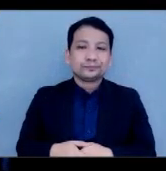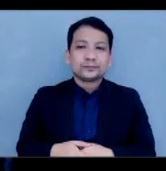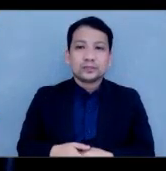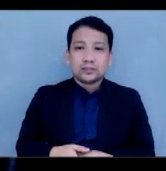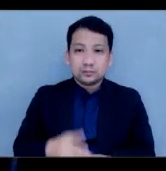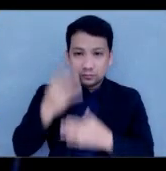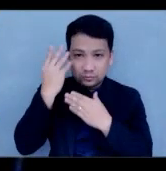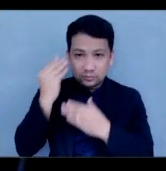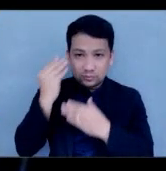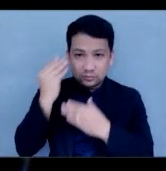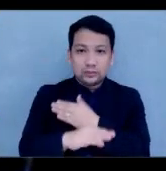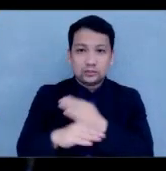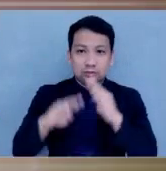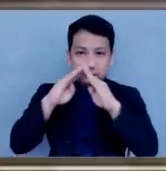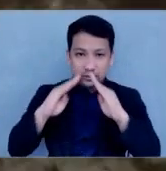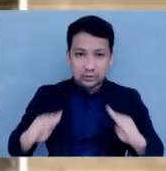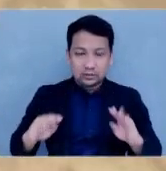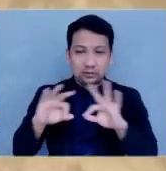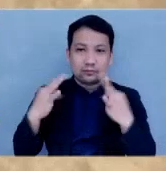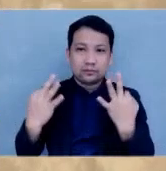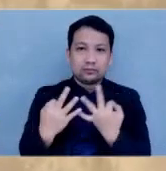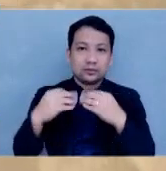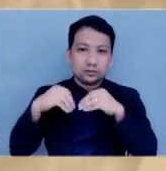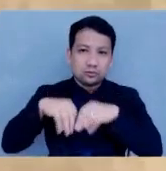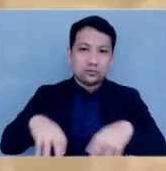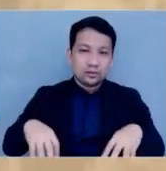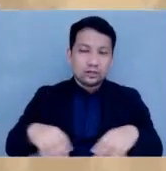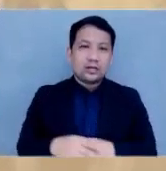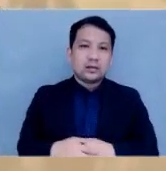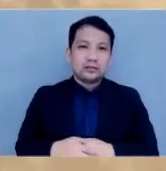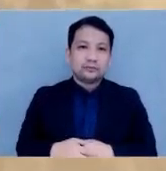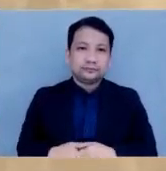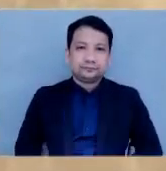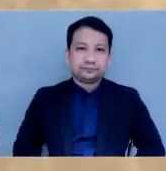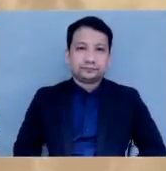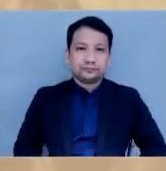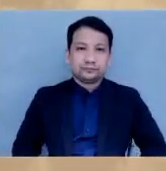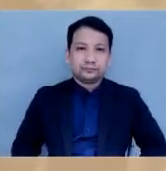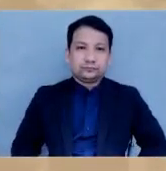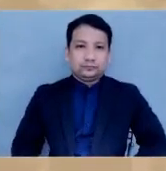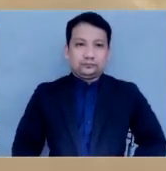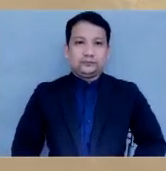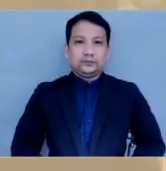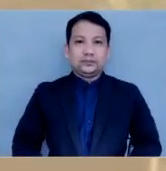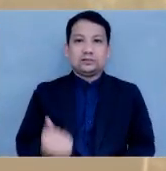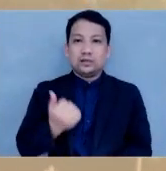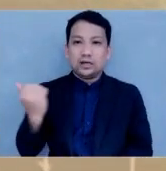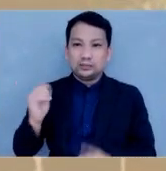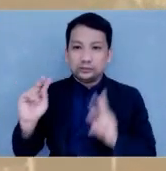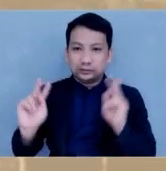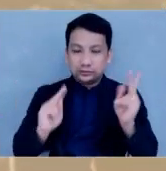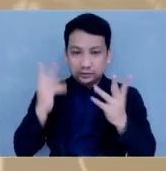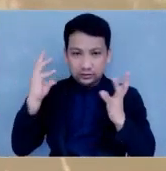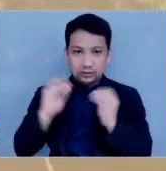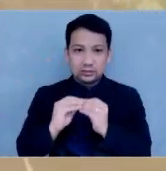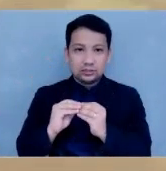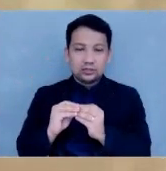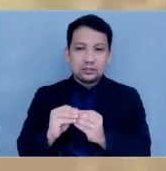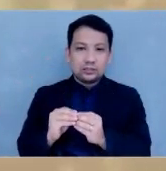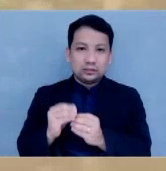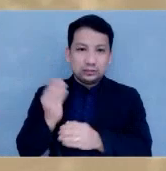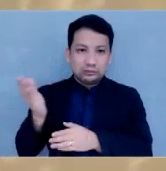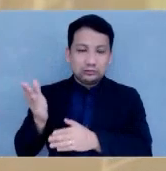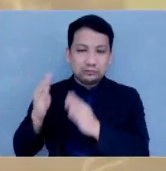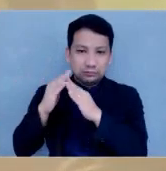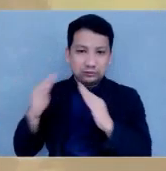kanilang bahay ang nawawalang pamilya. So yung ibang residente doon na nakasira, umalis na. Ito